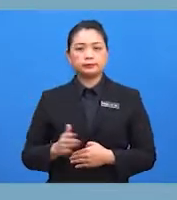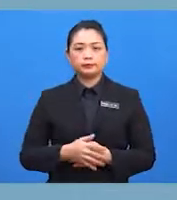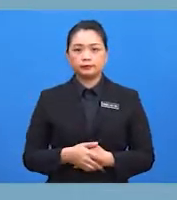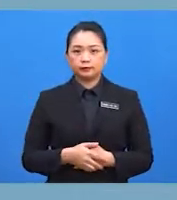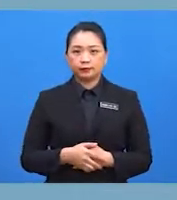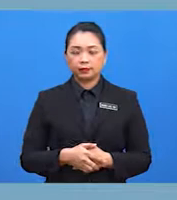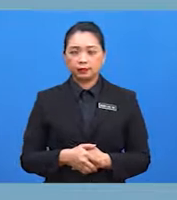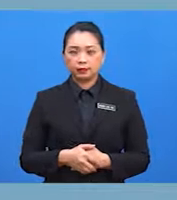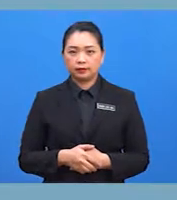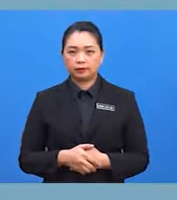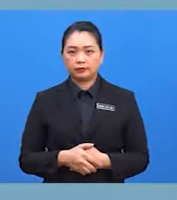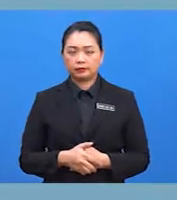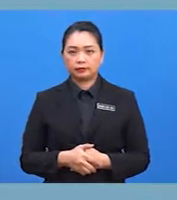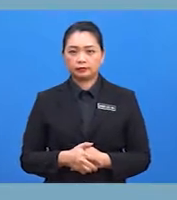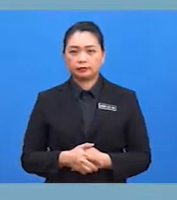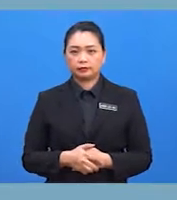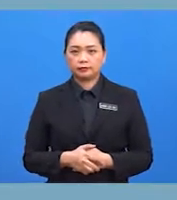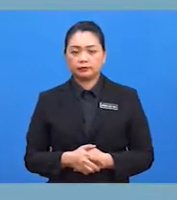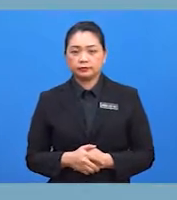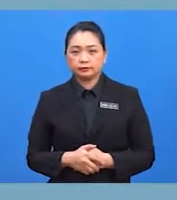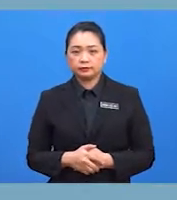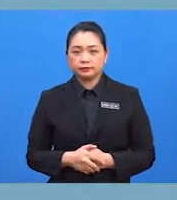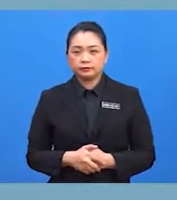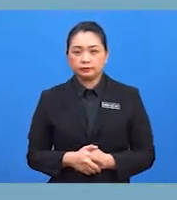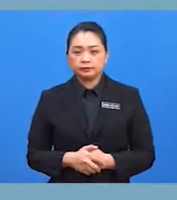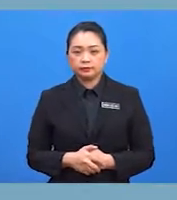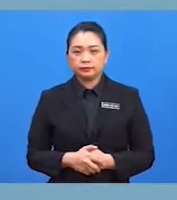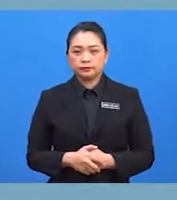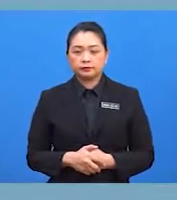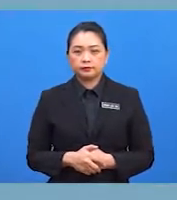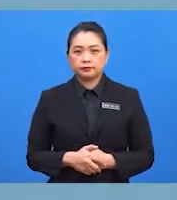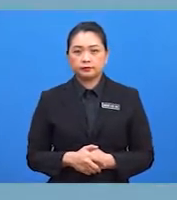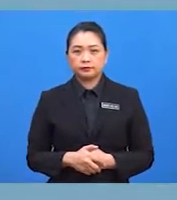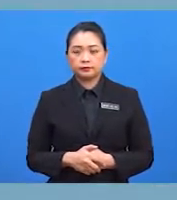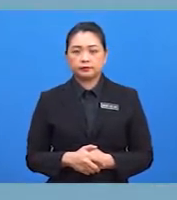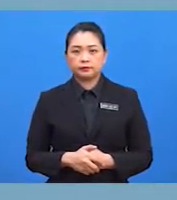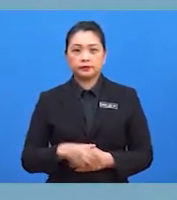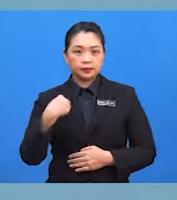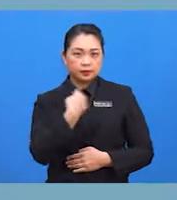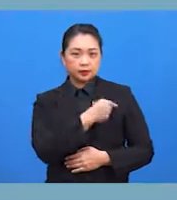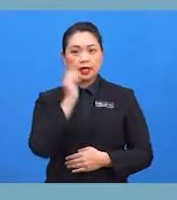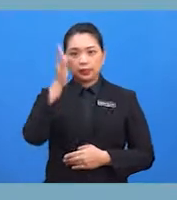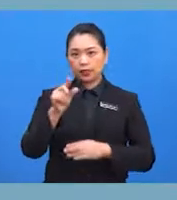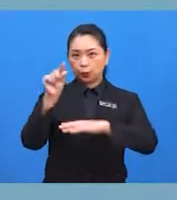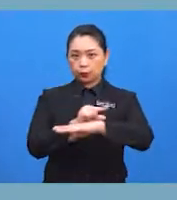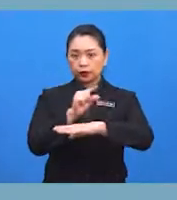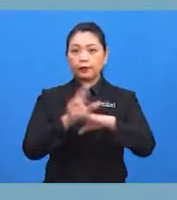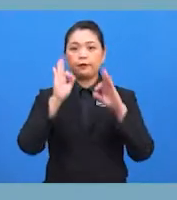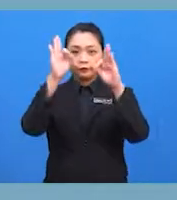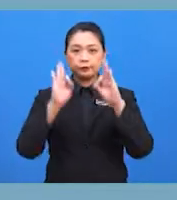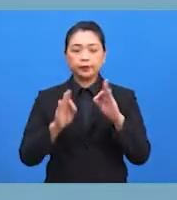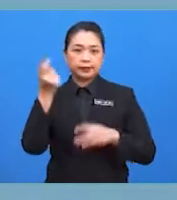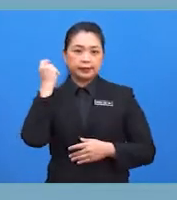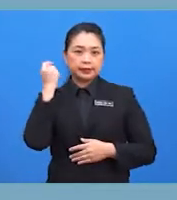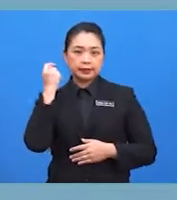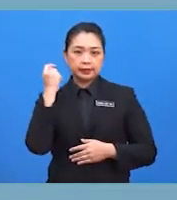103.46.2 ribu orang tenaga buruh. Dalam contoh ini, kita akan menggunakan formula yang pertama tadi, iaitu jumlah